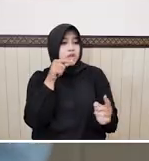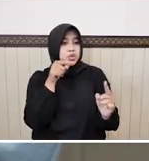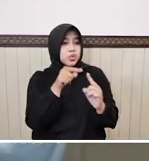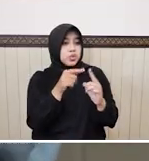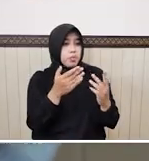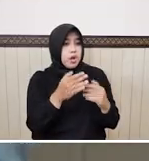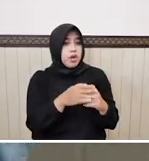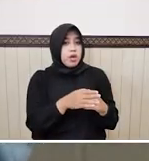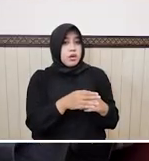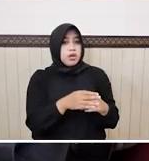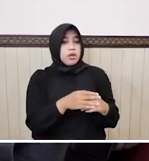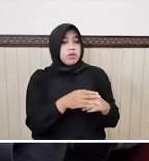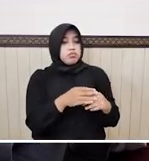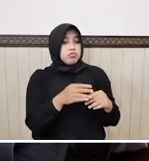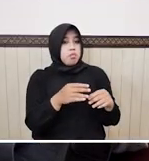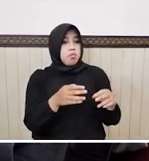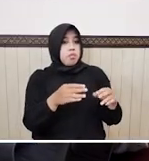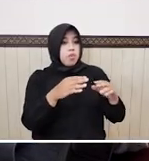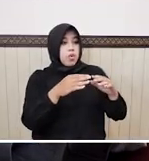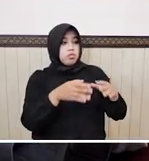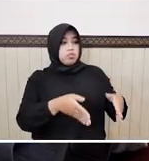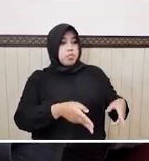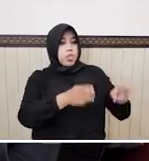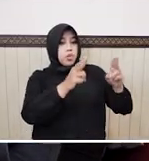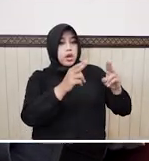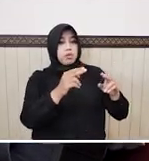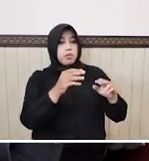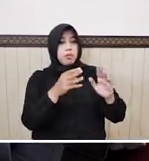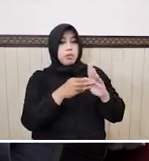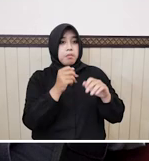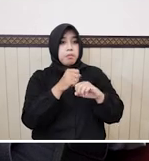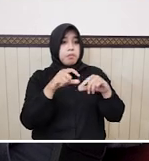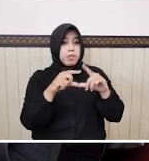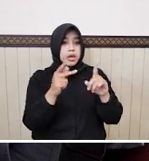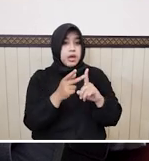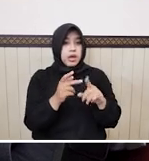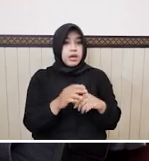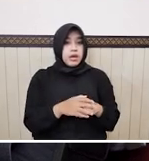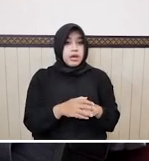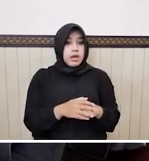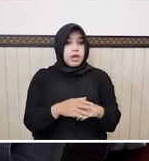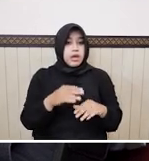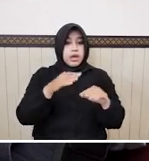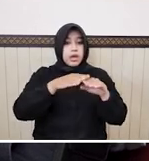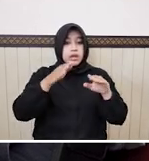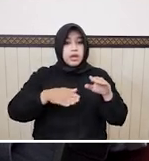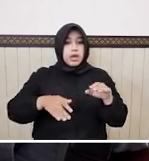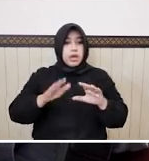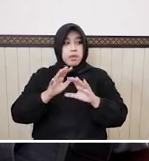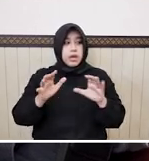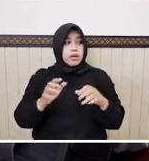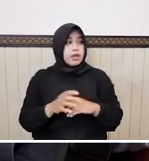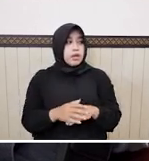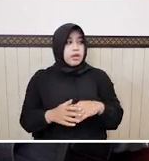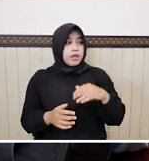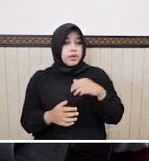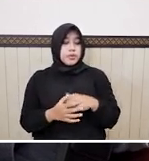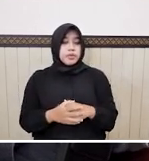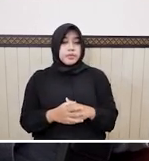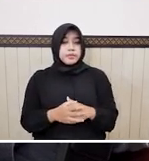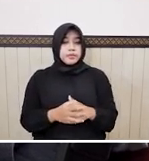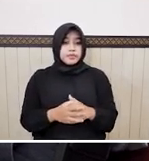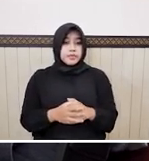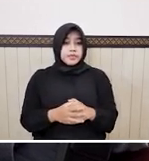kelihatan profan gagah dan sebagainya dibuat berlantai banyak bertangga banyak pasti akan menyulitkan bagi teman-teman